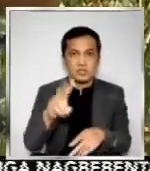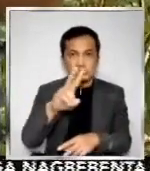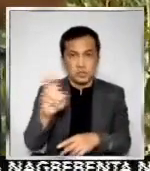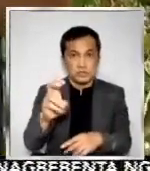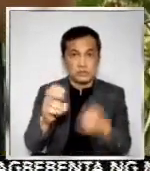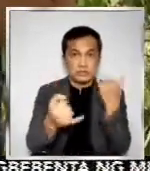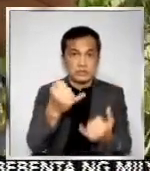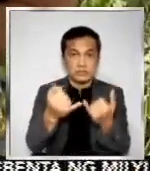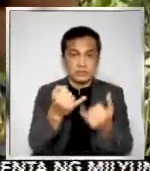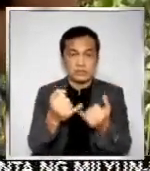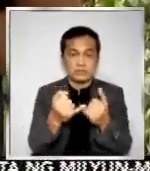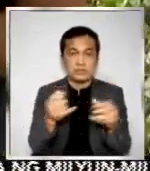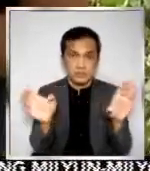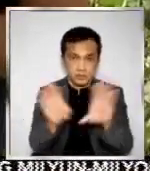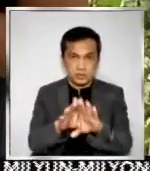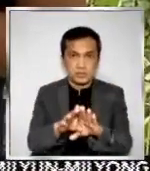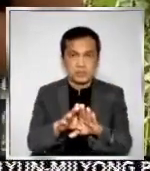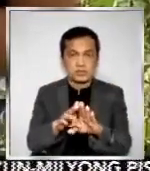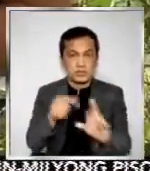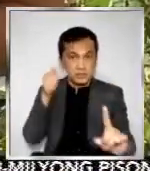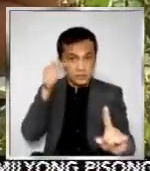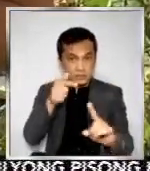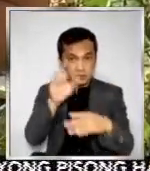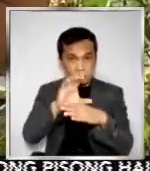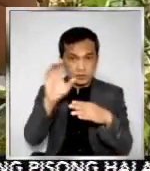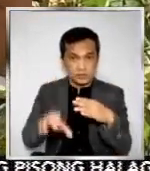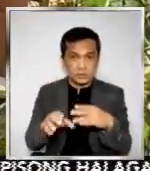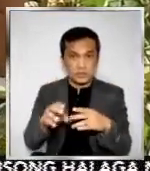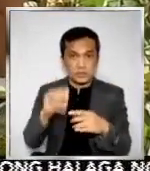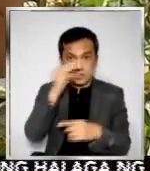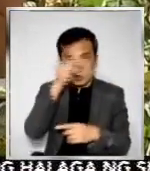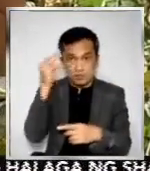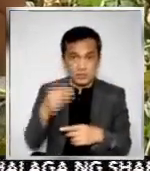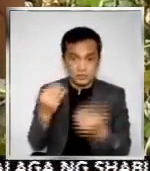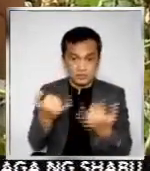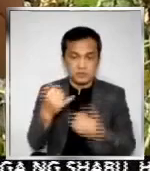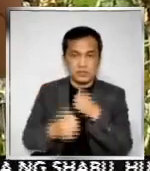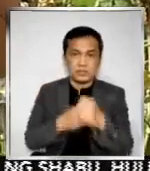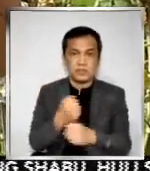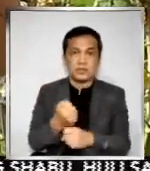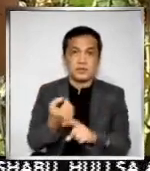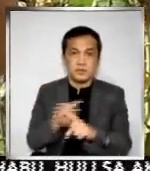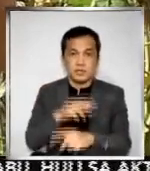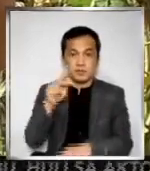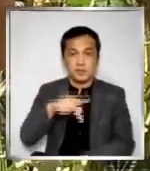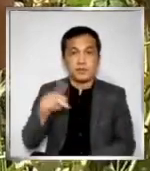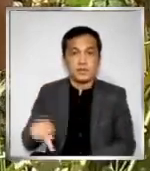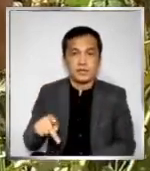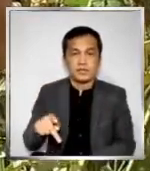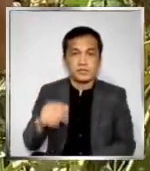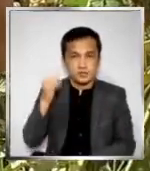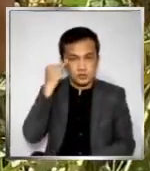yan, Marso ng taong ito. Mula Santa Ana, Pampanga, June Veneracion, nakatutok, 24 Oras.